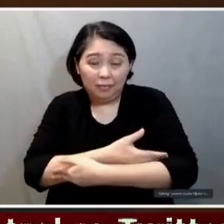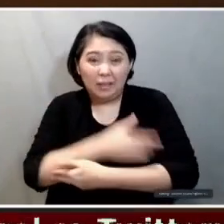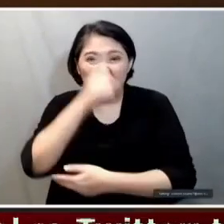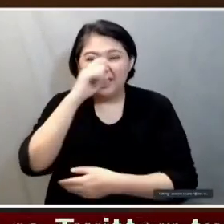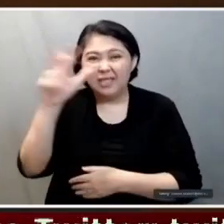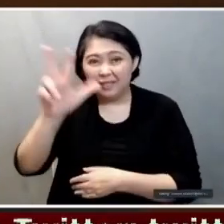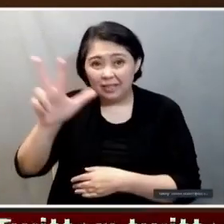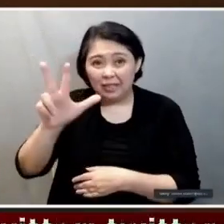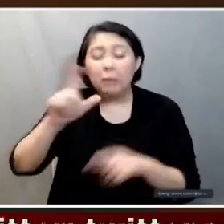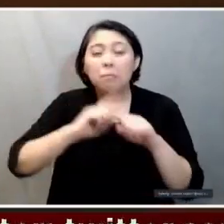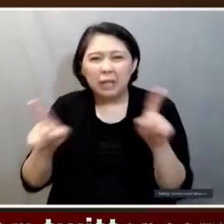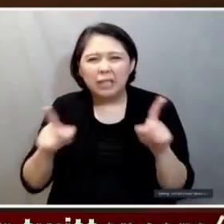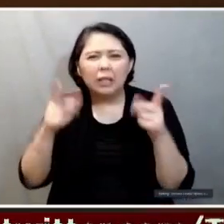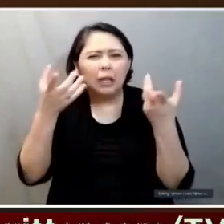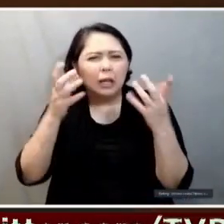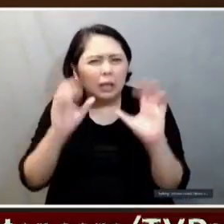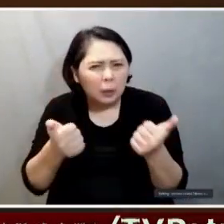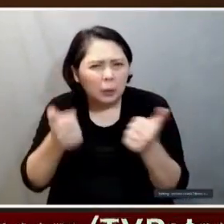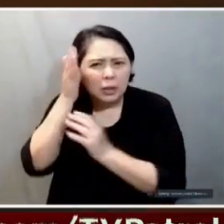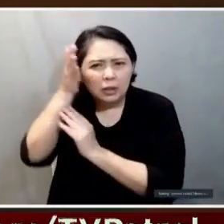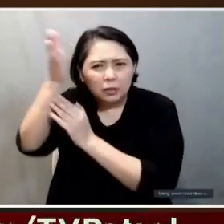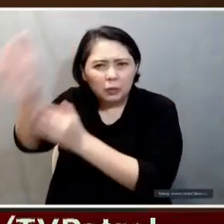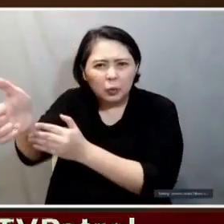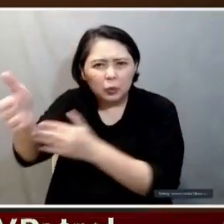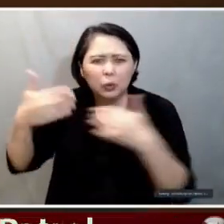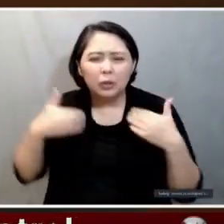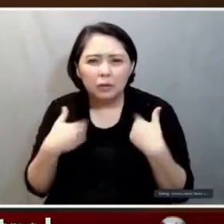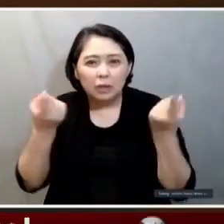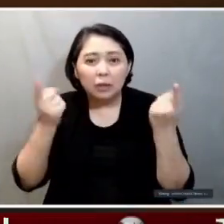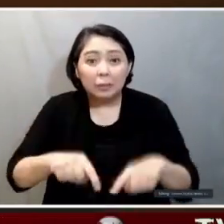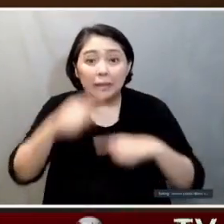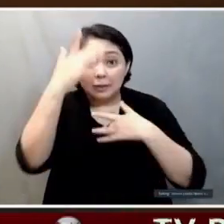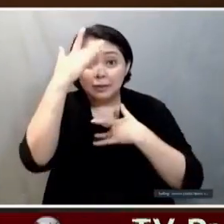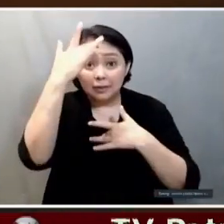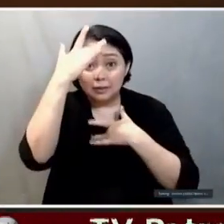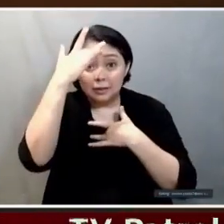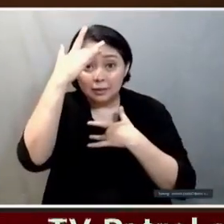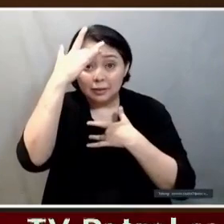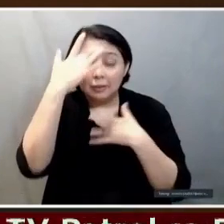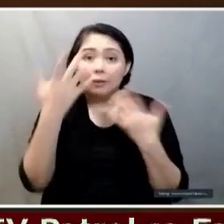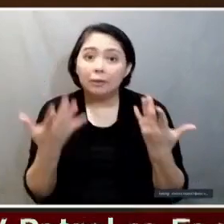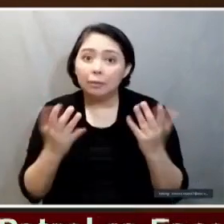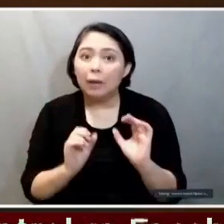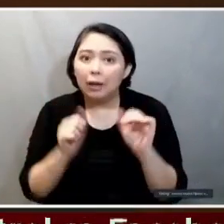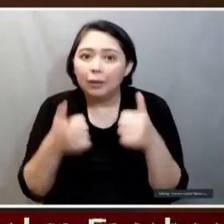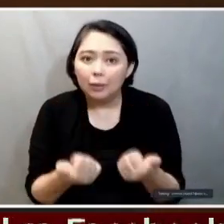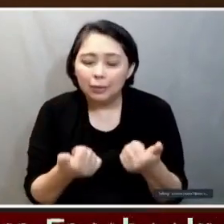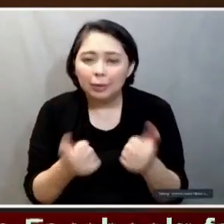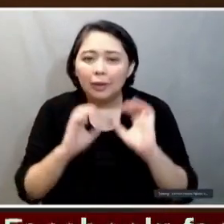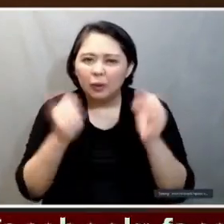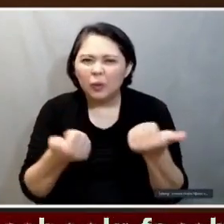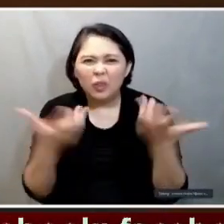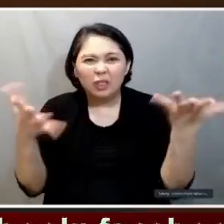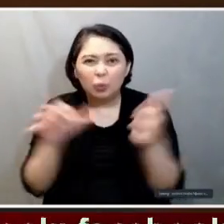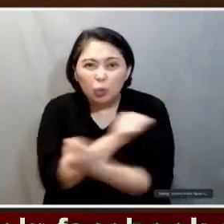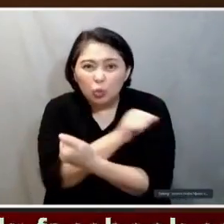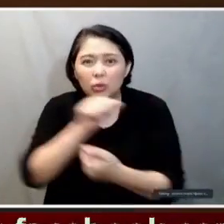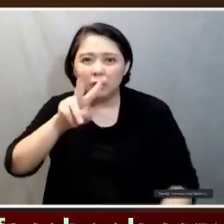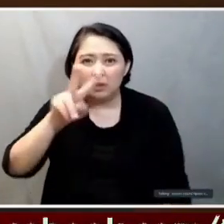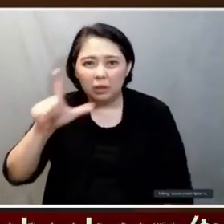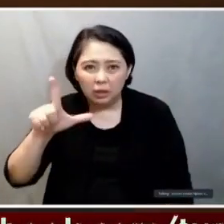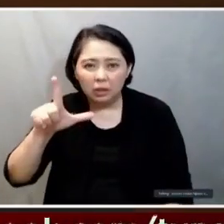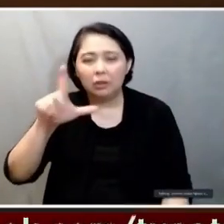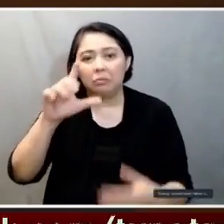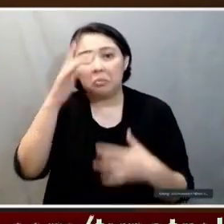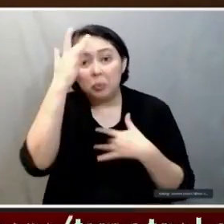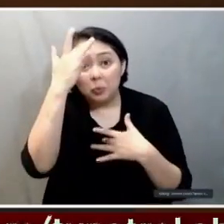unang-una, mapangga sa araw-araw kung biglang magkasakit. Yun po, pinakamahirap po talaga yun. Malaki po ang isang bagay na